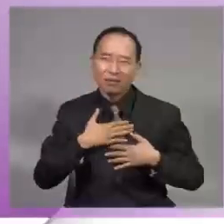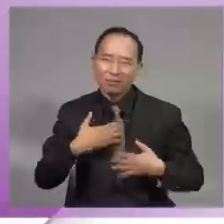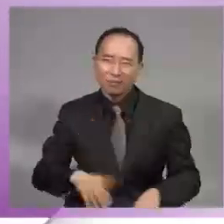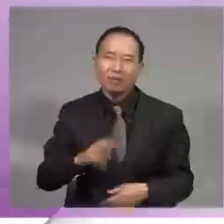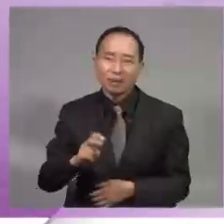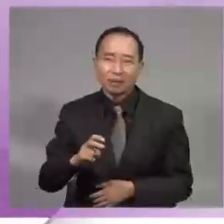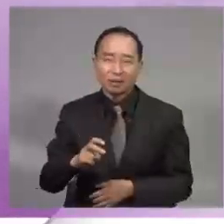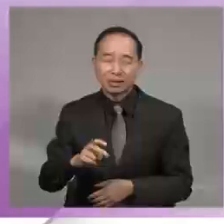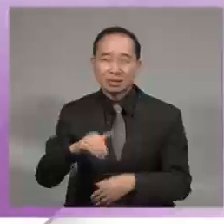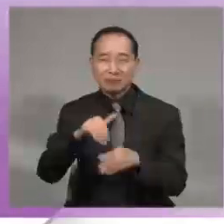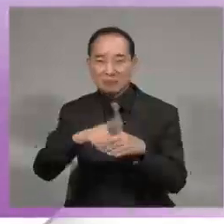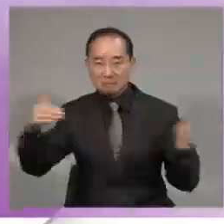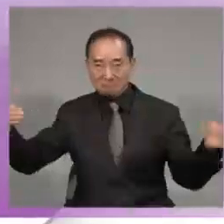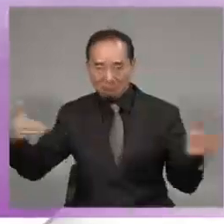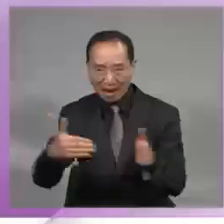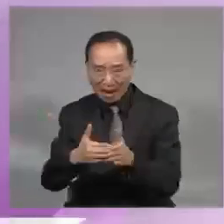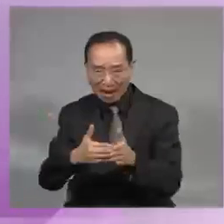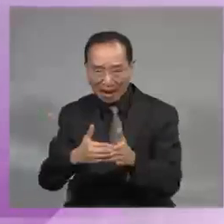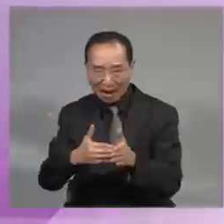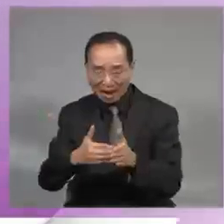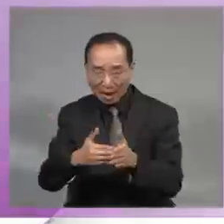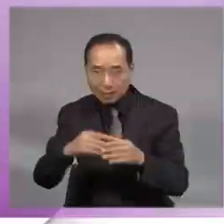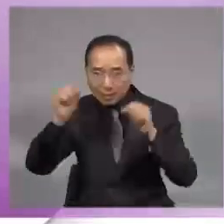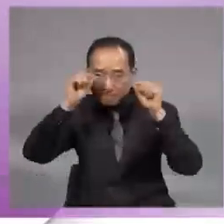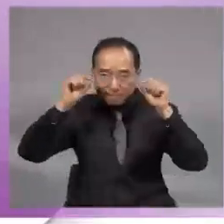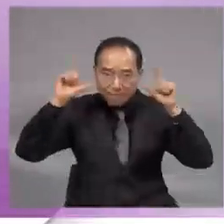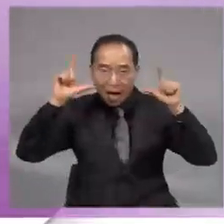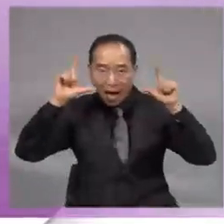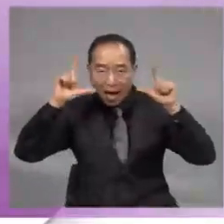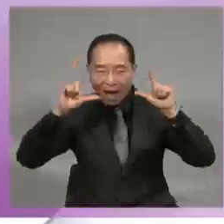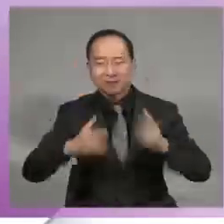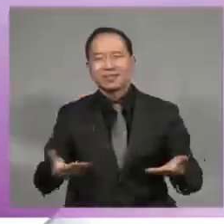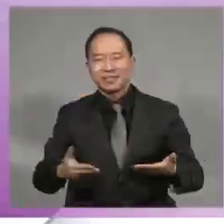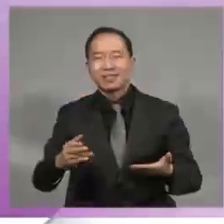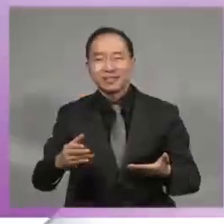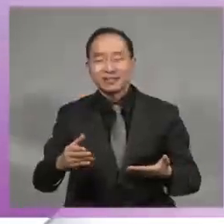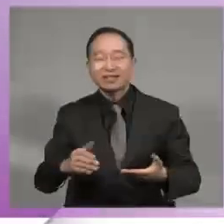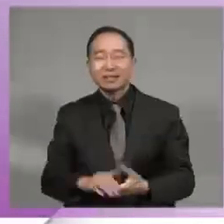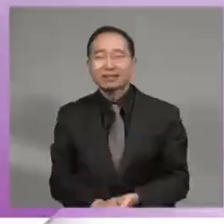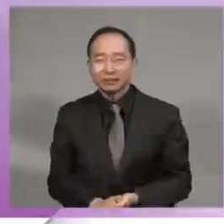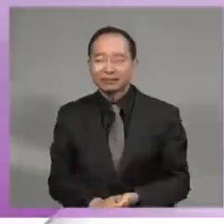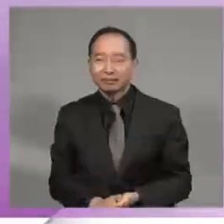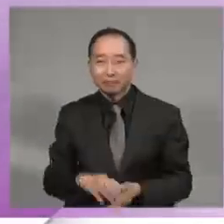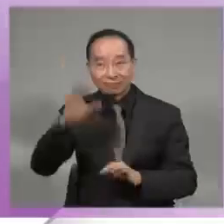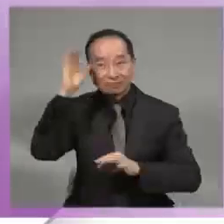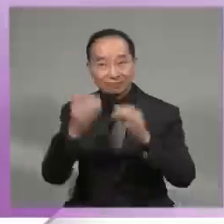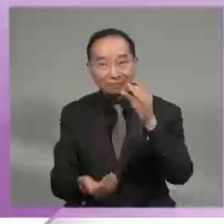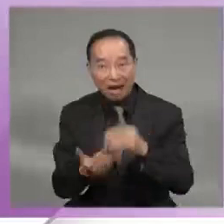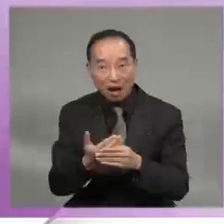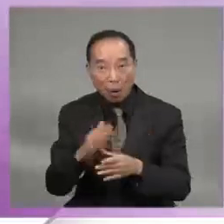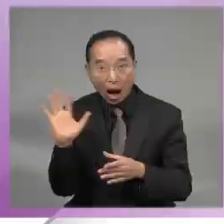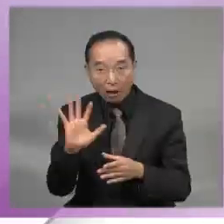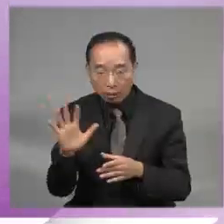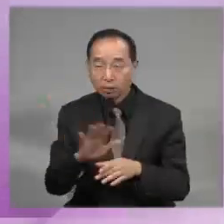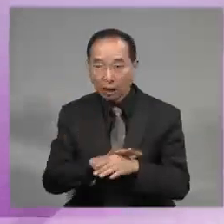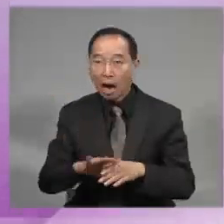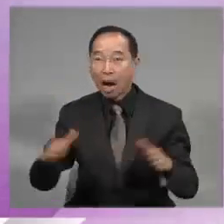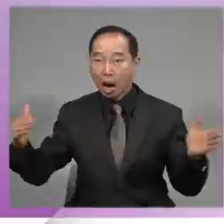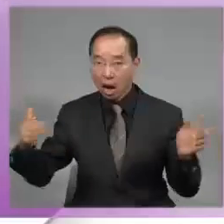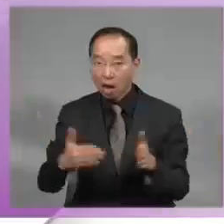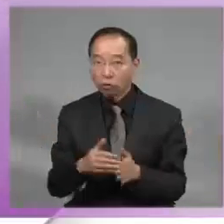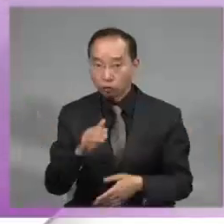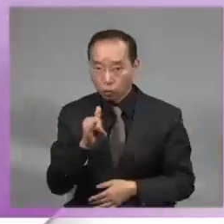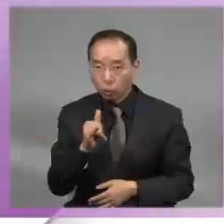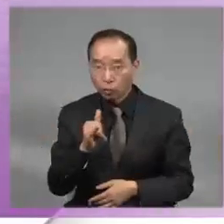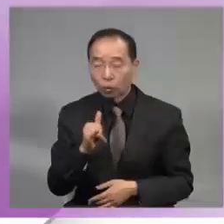마감되는 그날까지 아마 긴장하셔서 계속 집중해 계실 그렇죠. 것 같습니다. 사고 없이 잘 마무리가 되도록 여러분들의 또